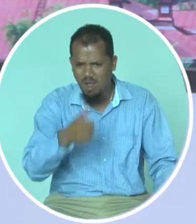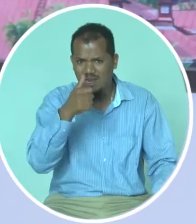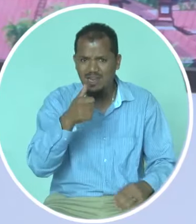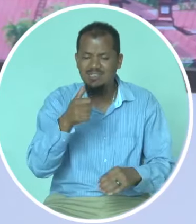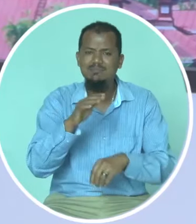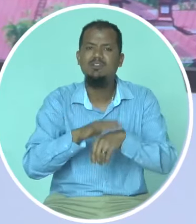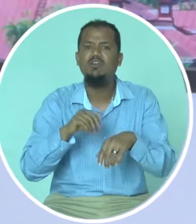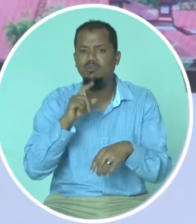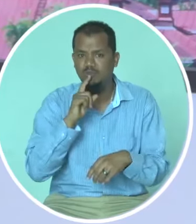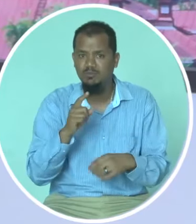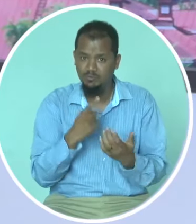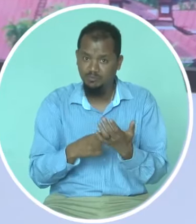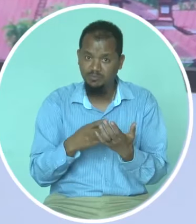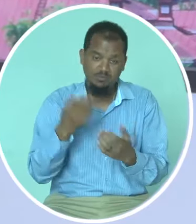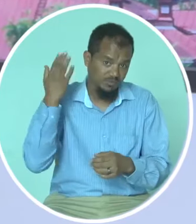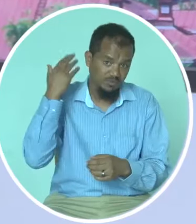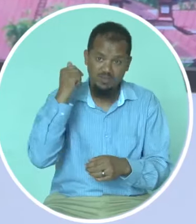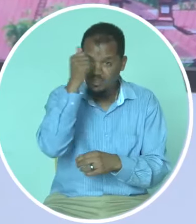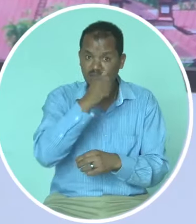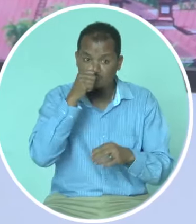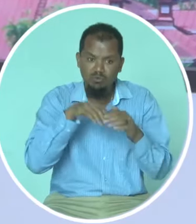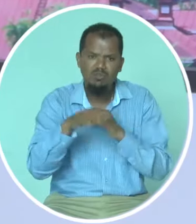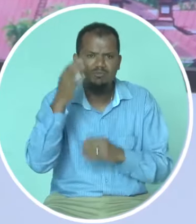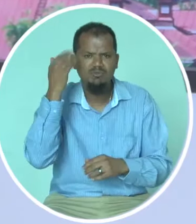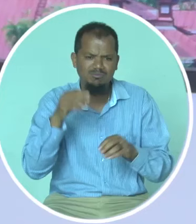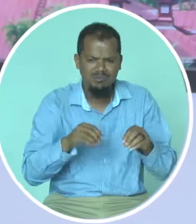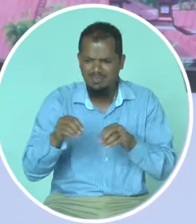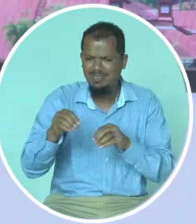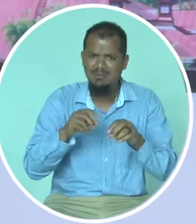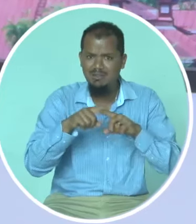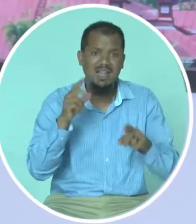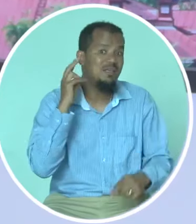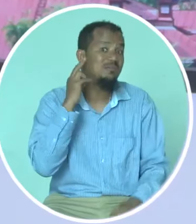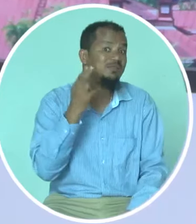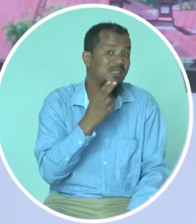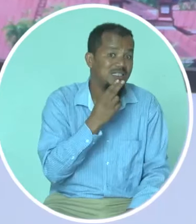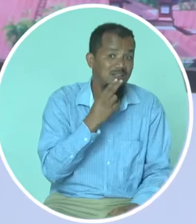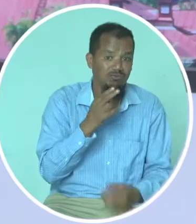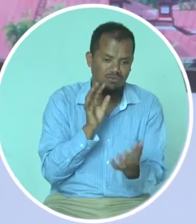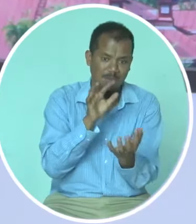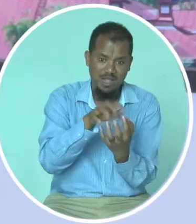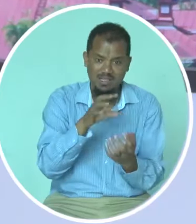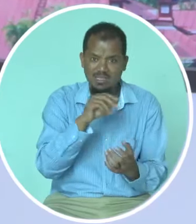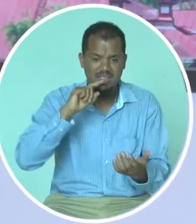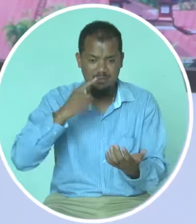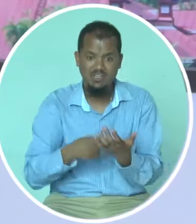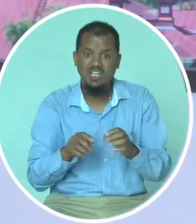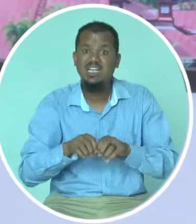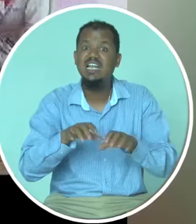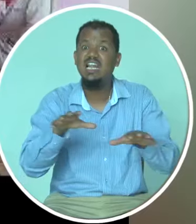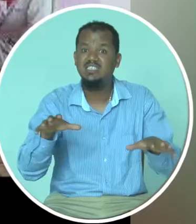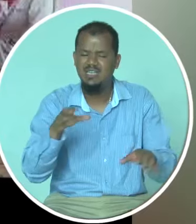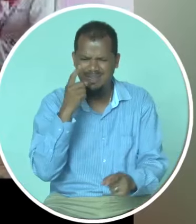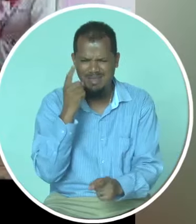በዋናነት የሚጠቀሱ ናቸው። ከዚህ ቀደም በኢትዮጵያ ውስጥ በነበሩ እንቅስቃሴዎች በተለይም መስማት የተሳናቸውን ለማካተትና የመረጃ